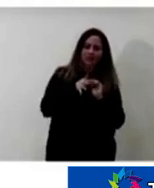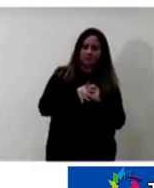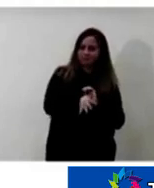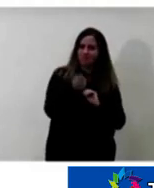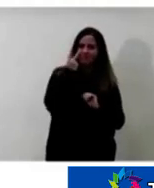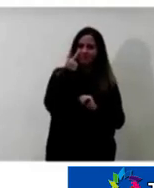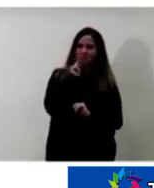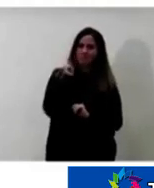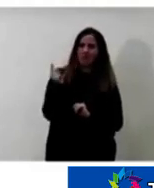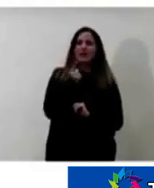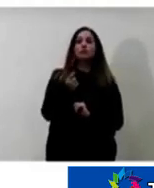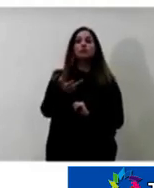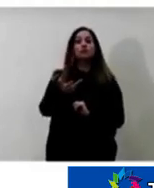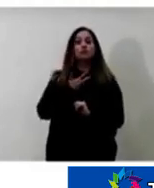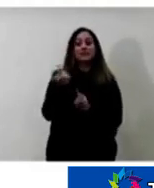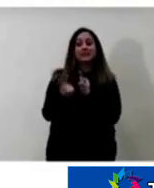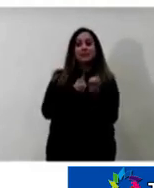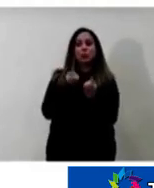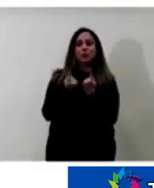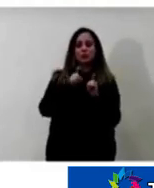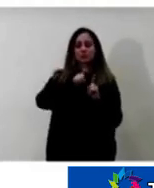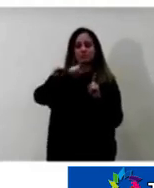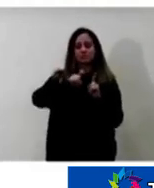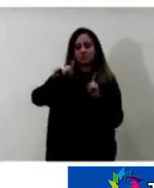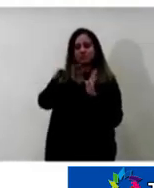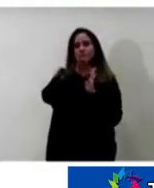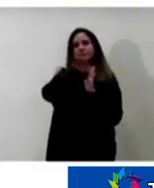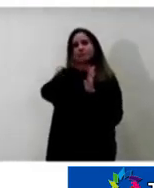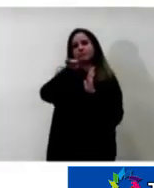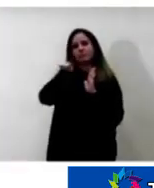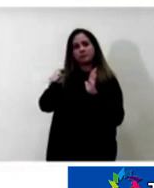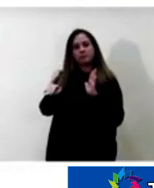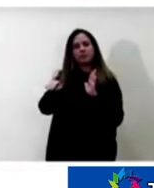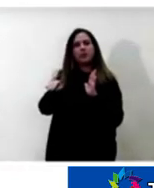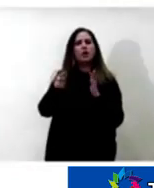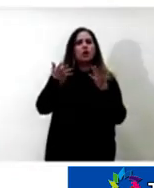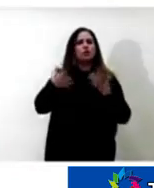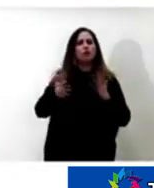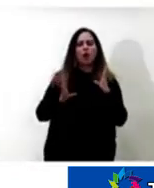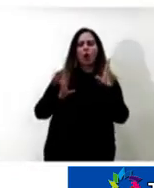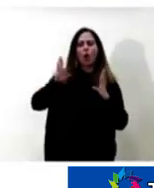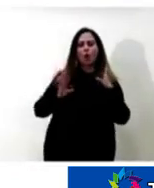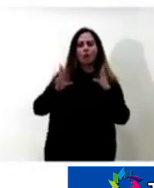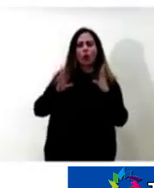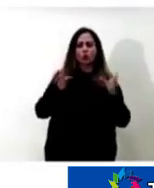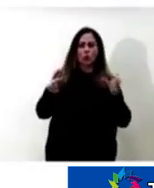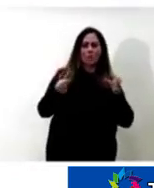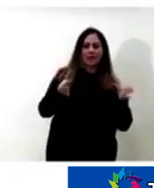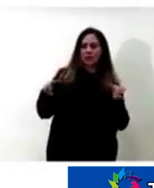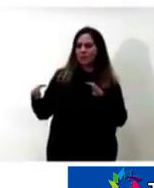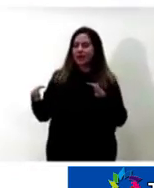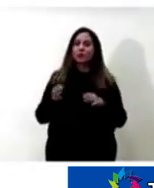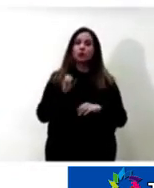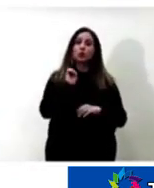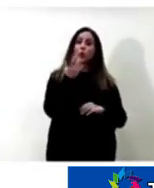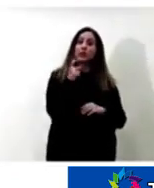C'è una decrescita confrontando due periodi di 15 giorni